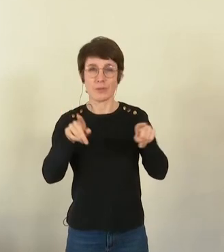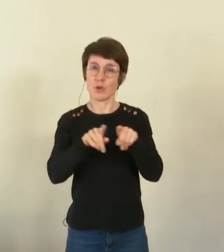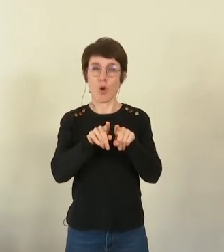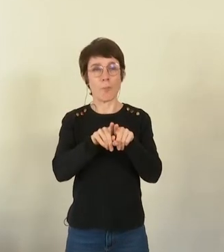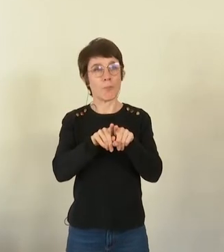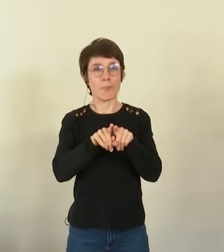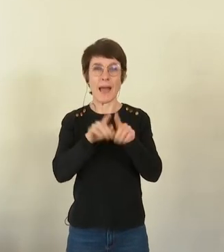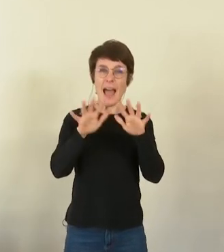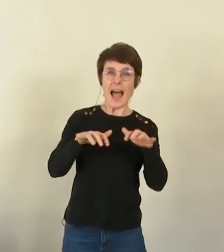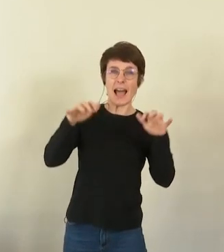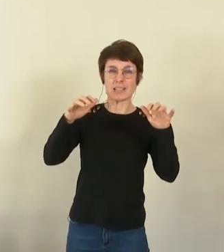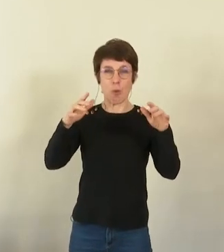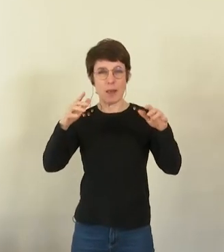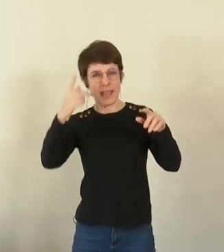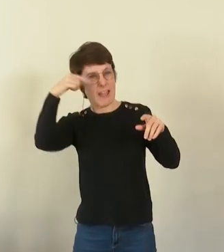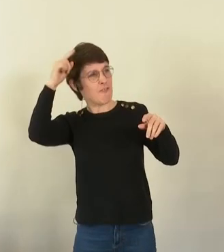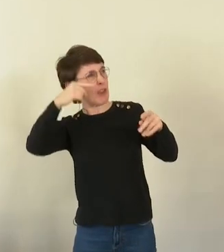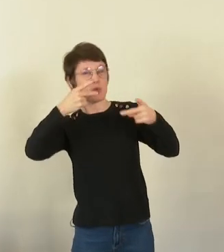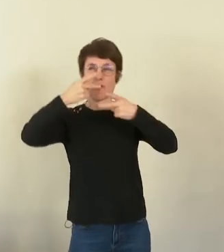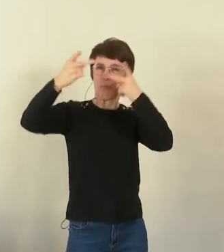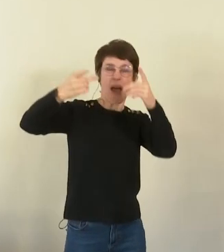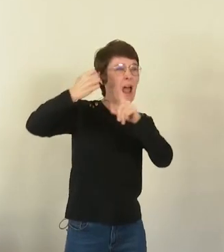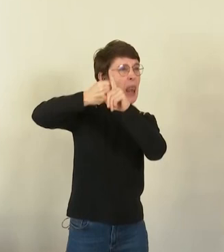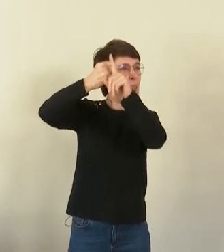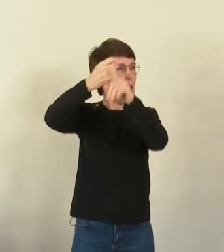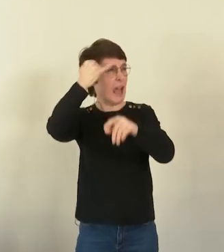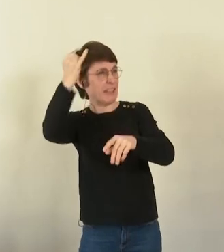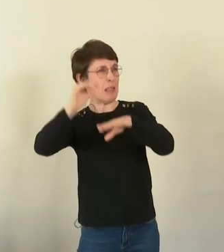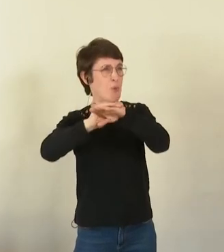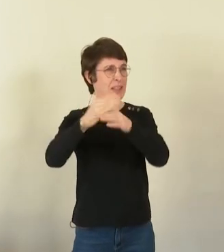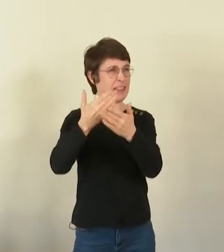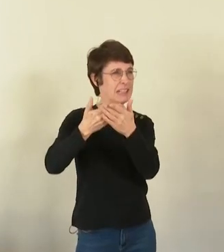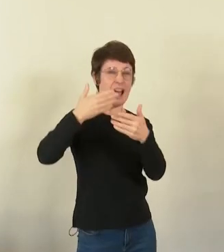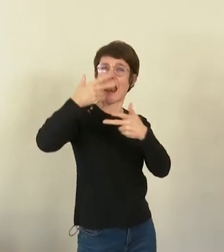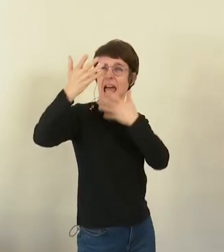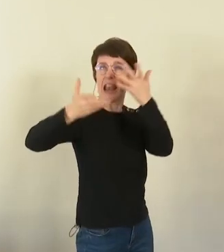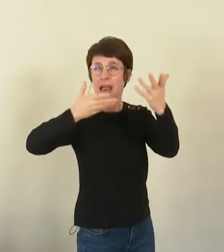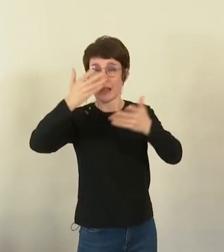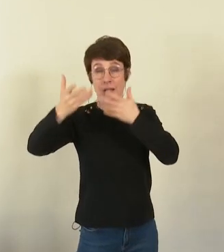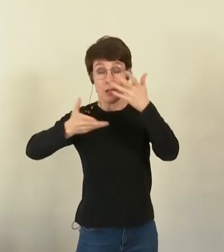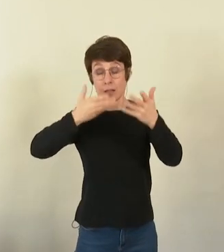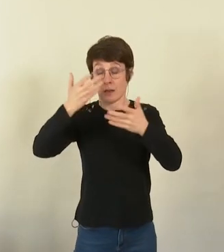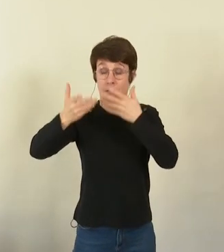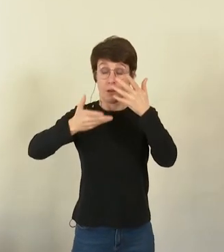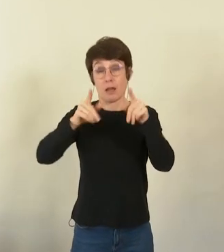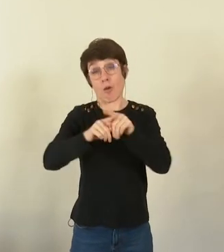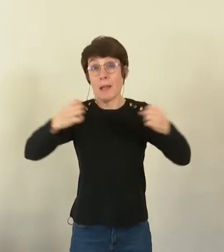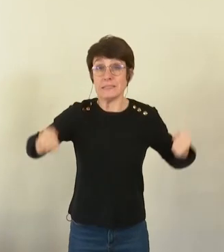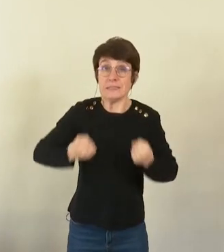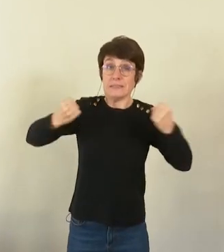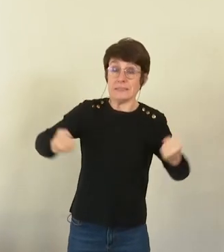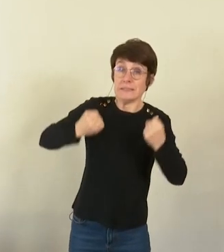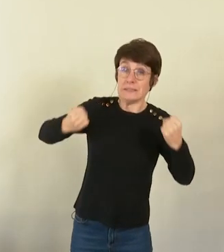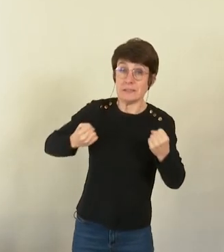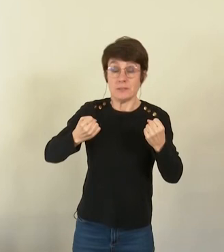idéologique qui mène des grands débats pour occuper le l'opinion et essayer de de faire de la comme au lieu de